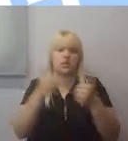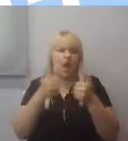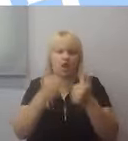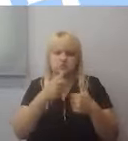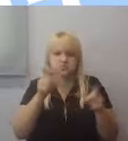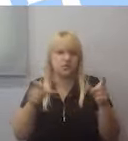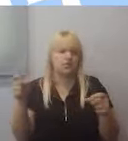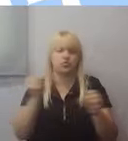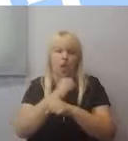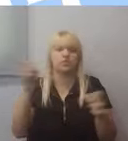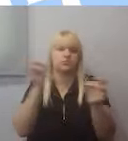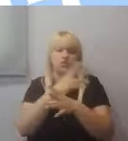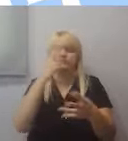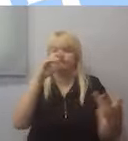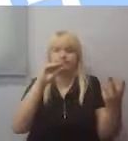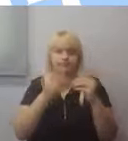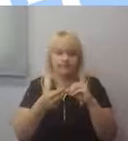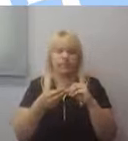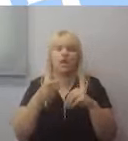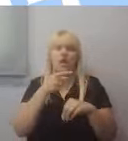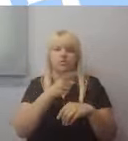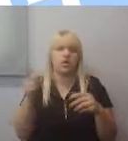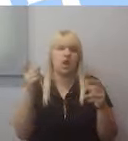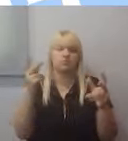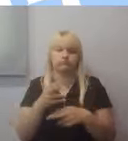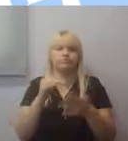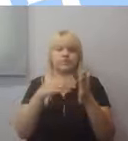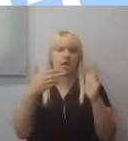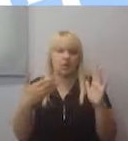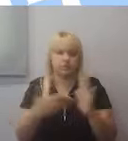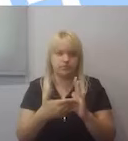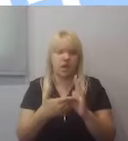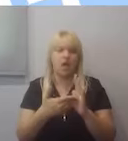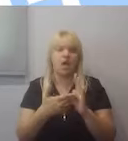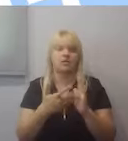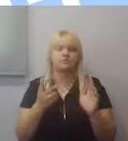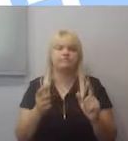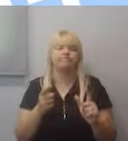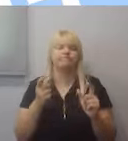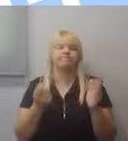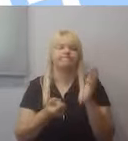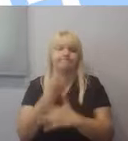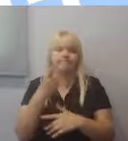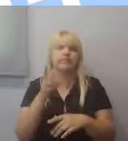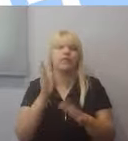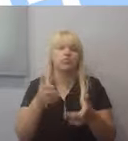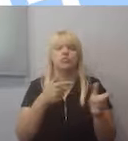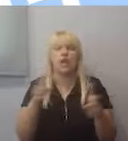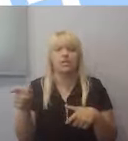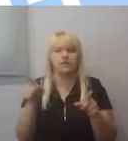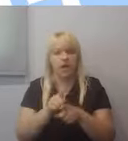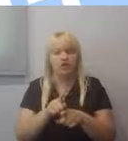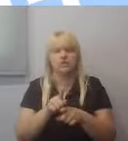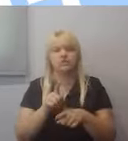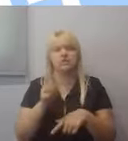ievērojuši bet tik un tā tie ārkārtas apstākļi iestājās ja lai mēs būtu gatavi arī sevi sevi un